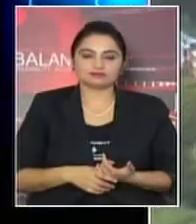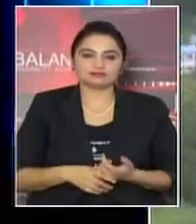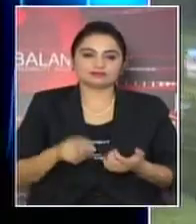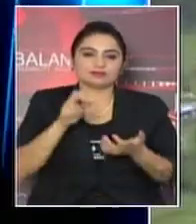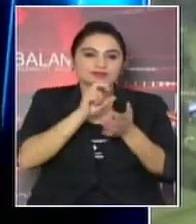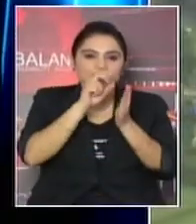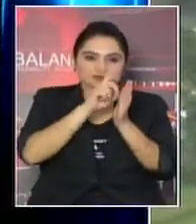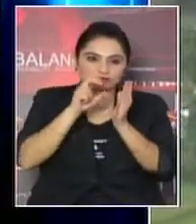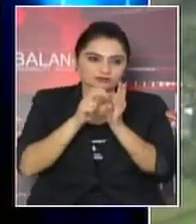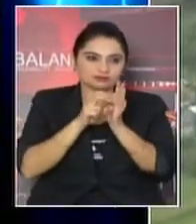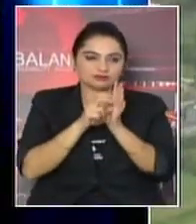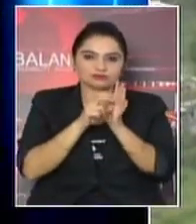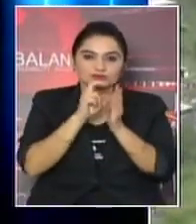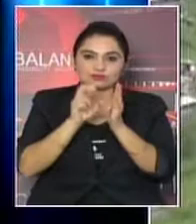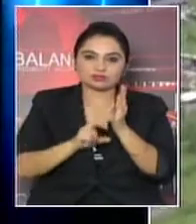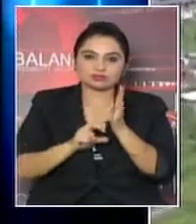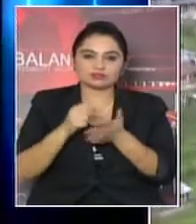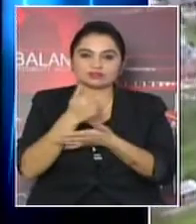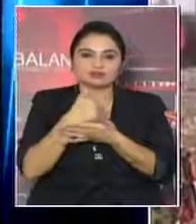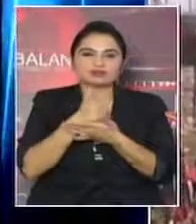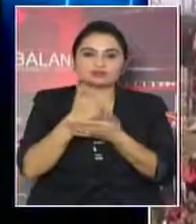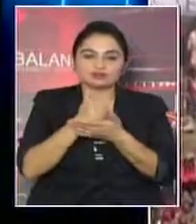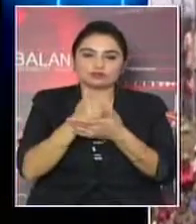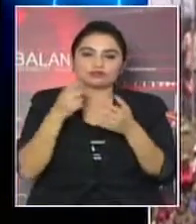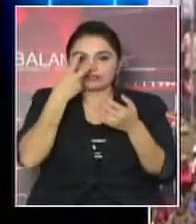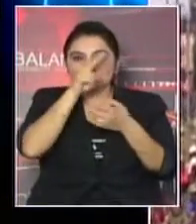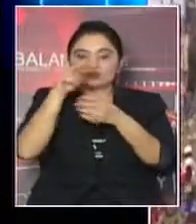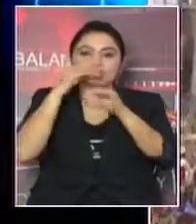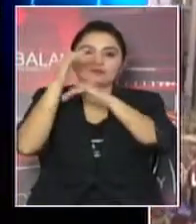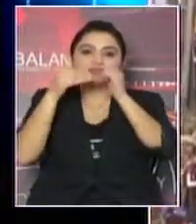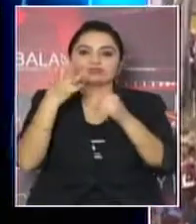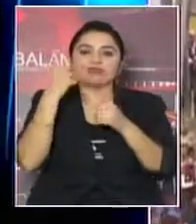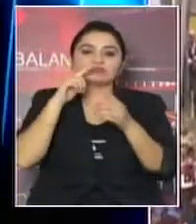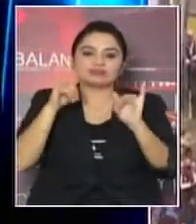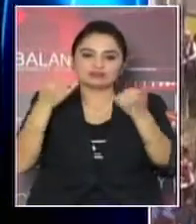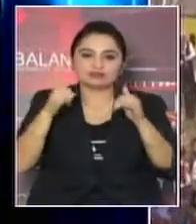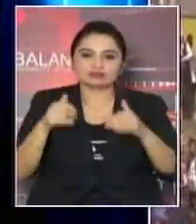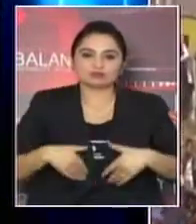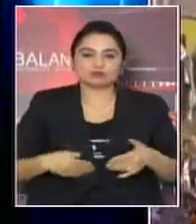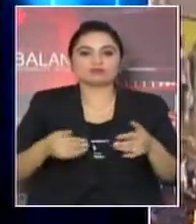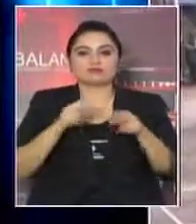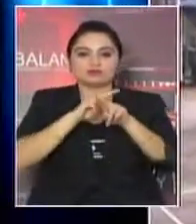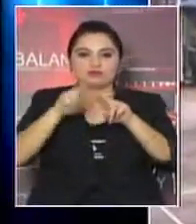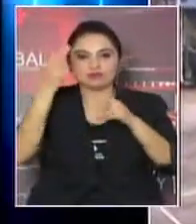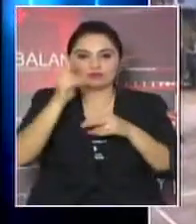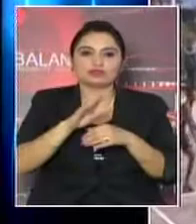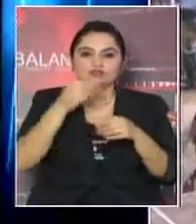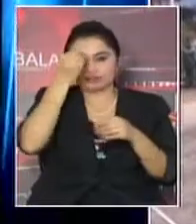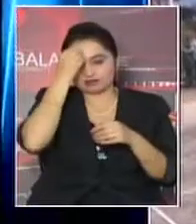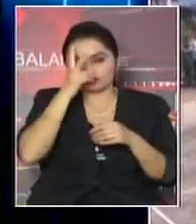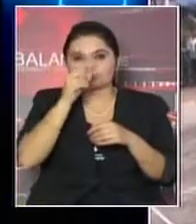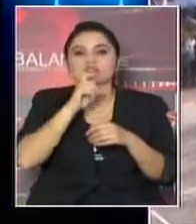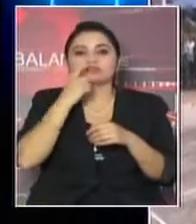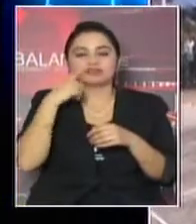दोलखा पर्यटकीय नगरी जिरीको पर्यटन विकासको लागि 9 दिने खेलकुद महोत्सव सम्पन्न भएको छ। असोज